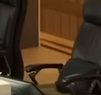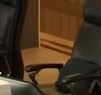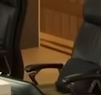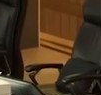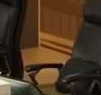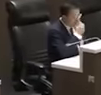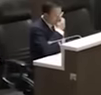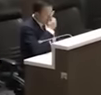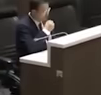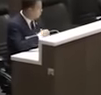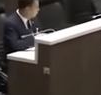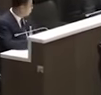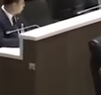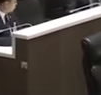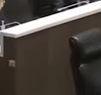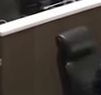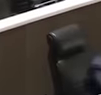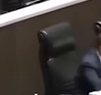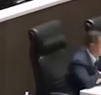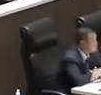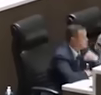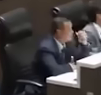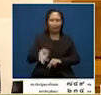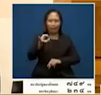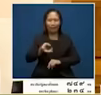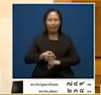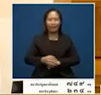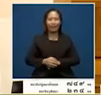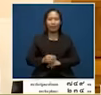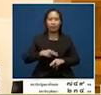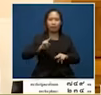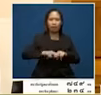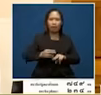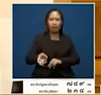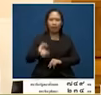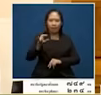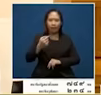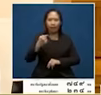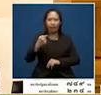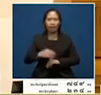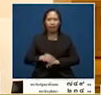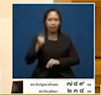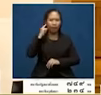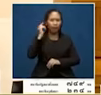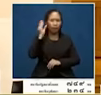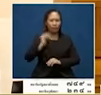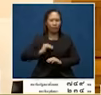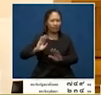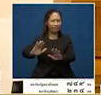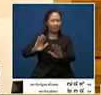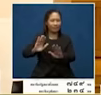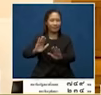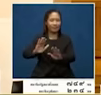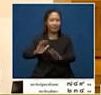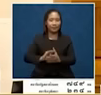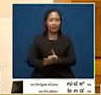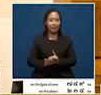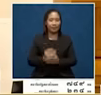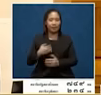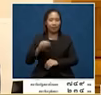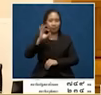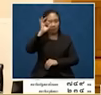ควรนะ โอ้โห ที่ต้องมานั่งอธิบายว่ากระบวนการก่อนที่คุณวนอจะลงไปเนี่ยมันถึงไหนแล้ว ใช่